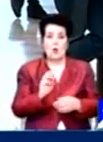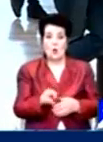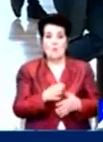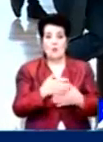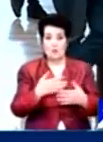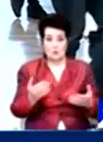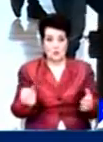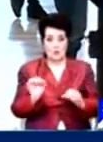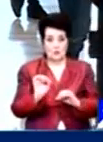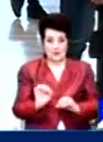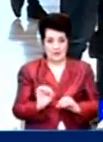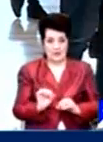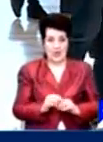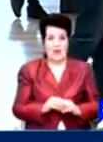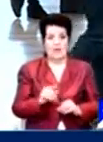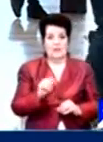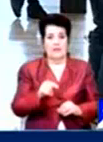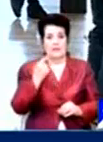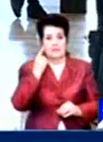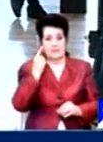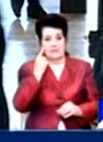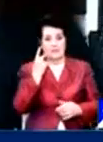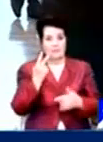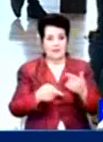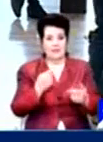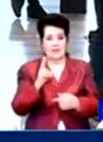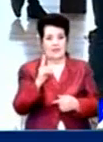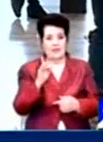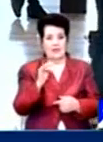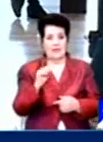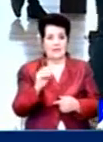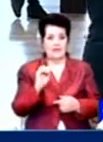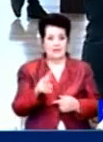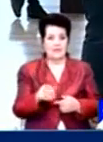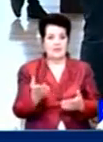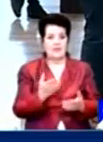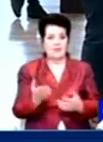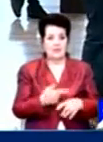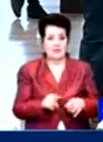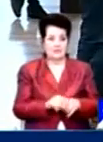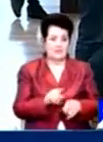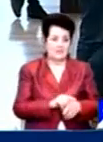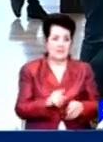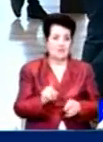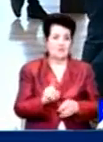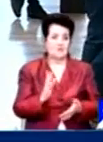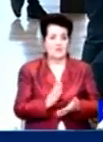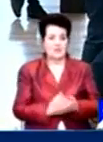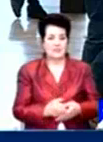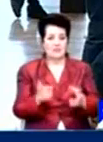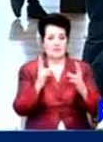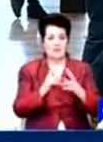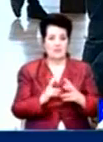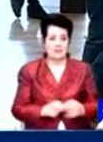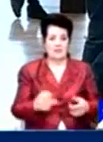să ne apărăm de știri false, decât să gândim permanent critic și să ne întrebăm de ce unii zic asta și de ce alții zic asta. Și să